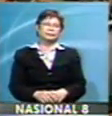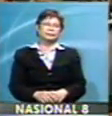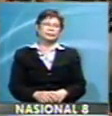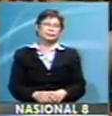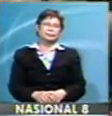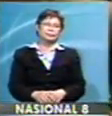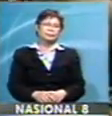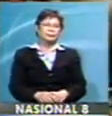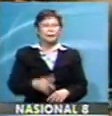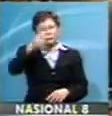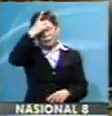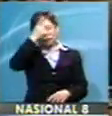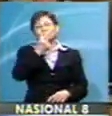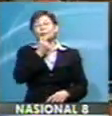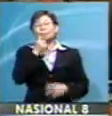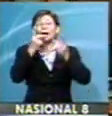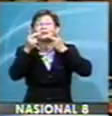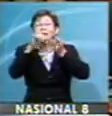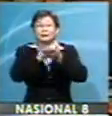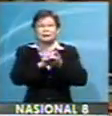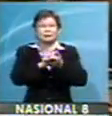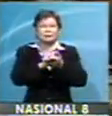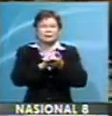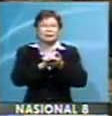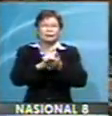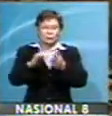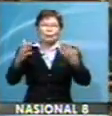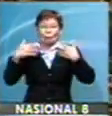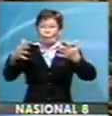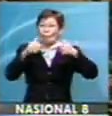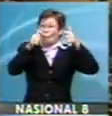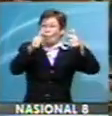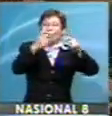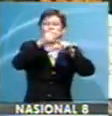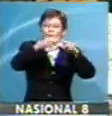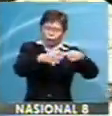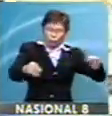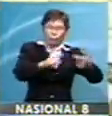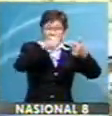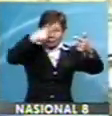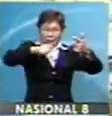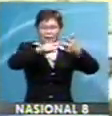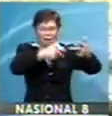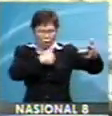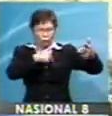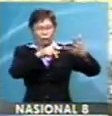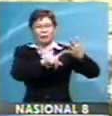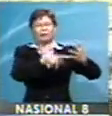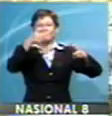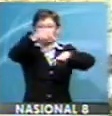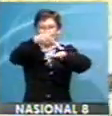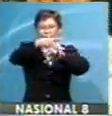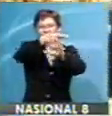penyelamat Datuk Seri Ahmad shabri Chik berkata imx mendapat sambutan menggalakkan iaitu jepun Thailand Indonesia dan